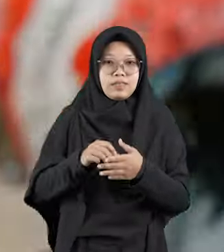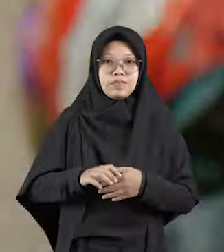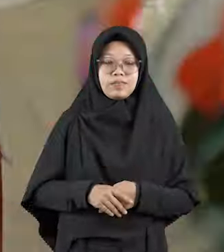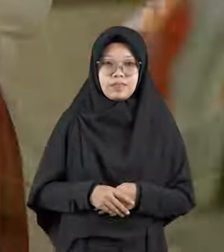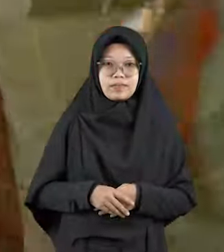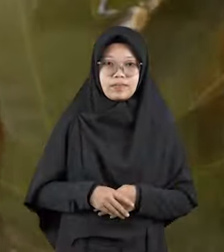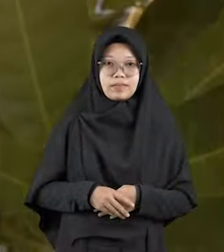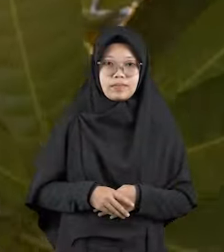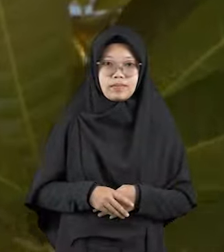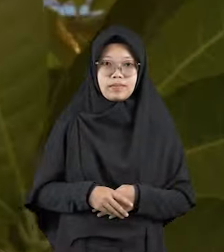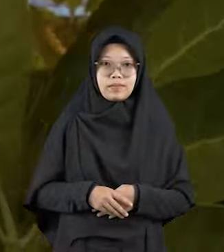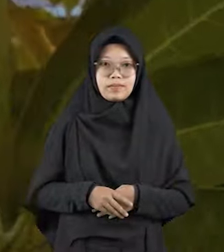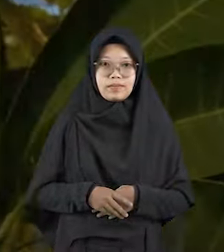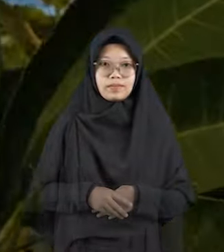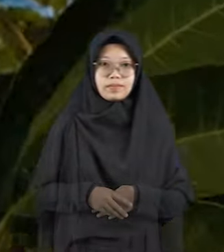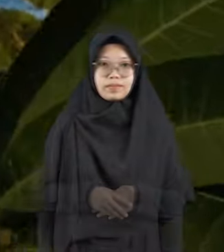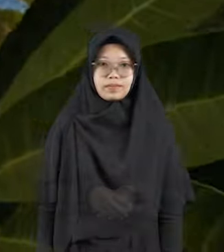kehidupan sehari-hari?